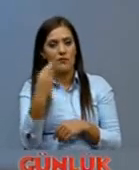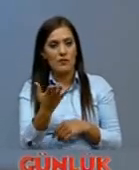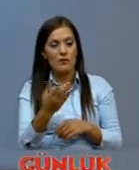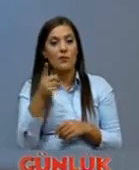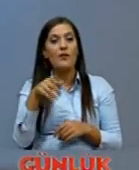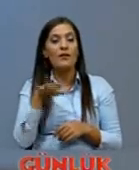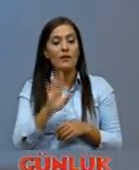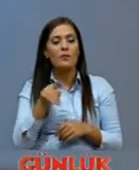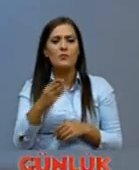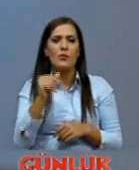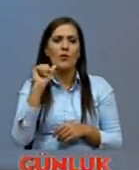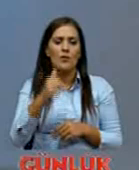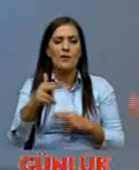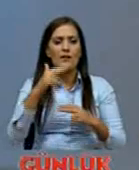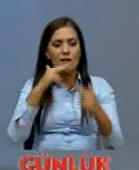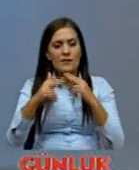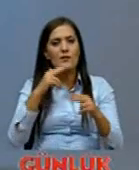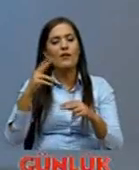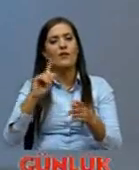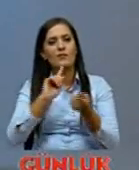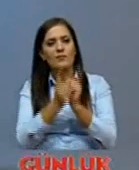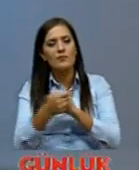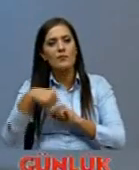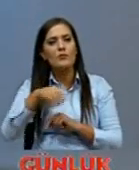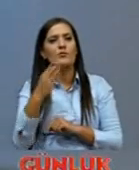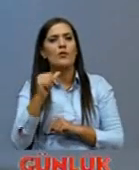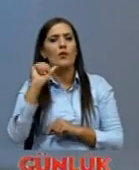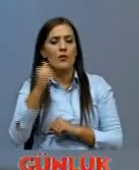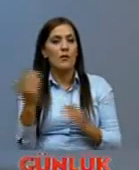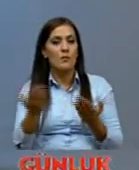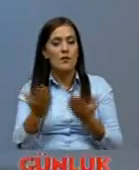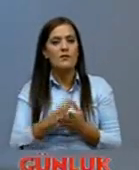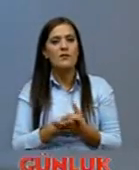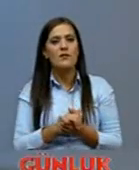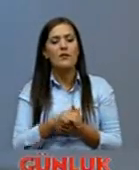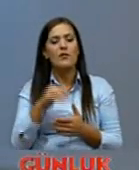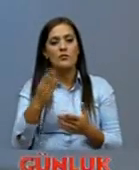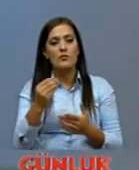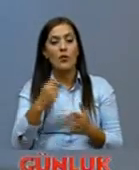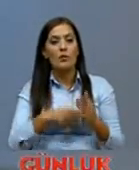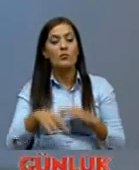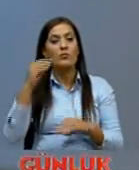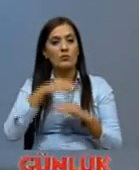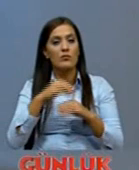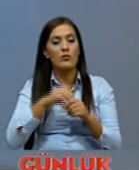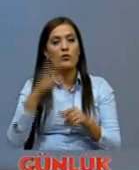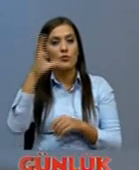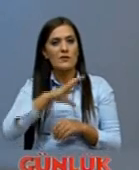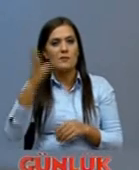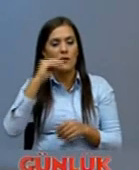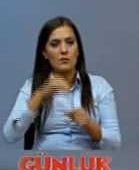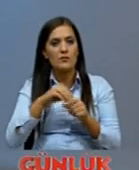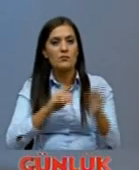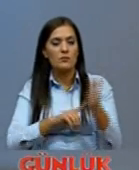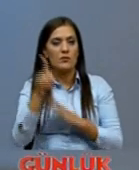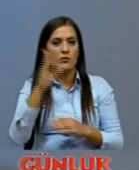vermek, öyle değil mi? Bunlar çok önemli. Restoran, lokanta, bunlar çok önemli aslında. Tabii ki, yani çok da insan sağlığı, insanın